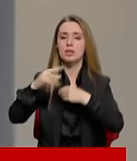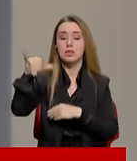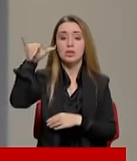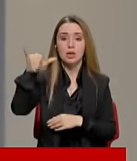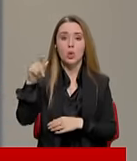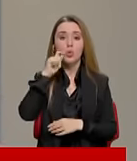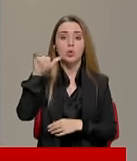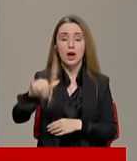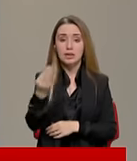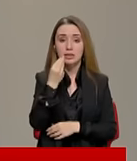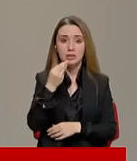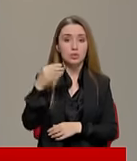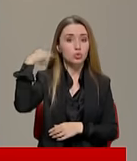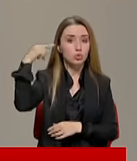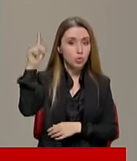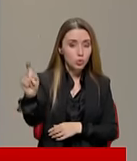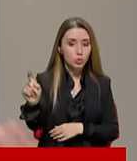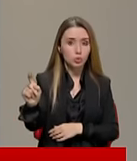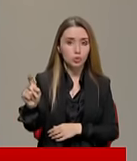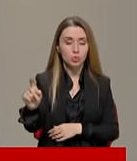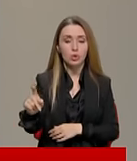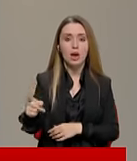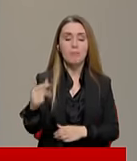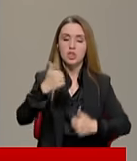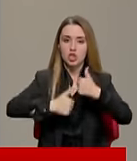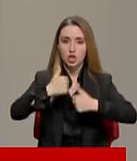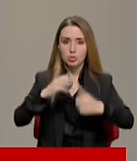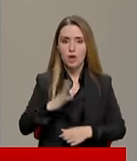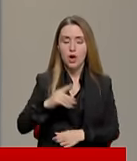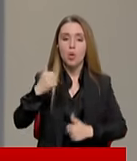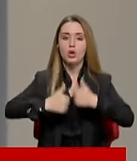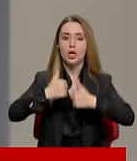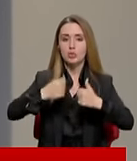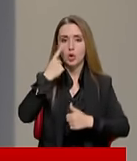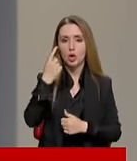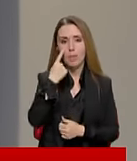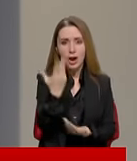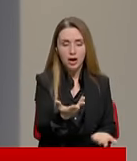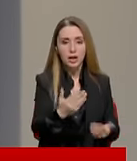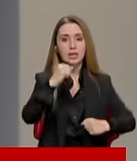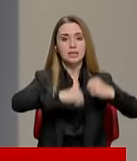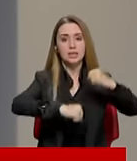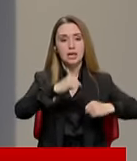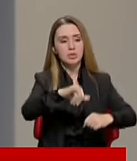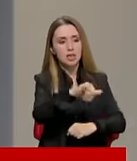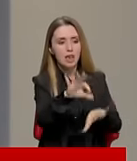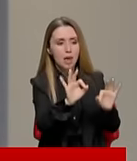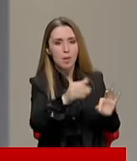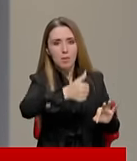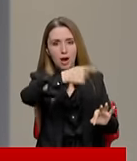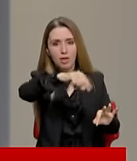girildiğini de düşünüyor musunuz şimdi bir yarış var ve o yarışta bakıyoruz rakibinizin yanında sürekli